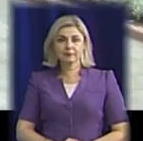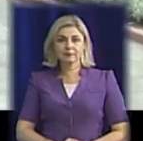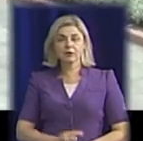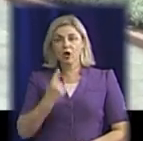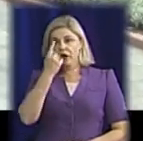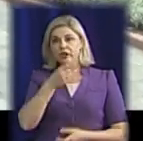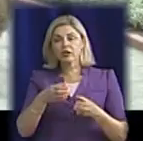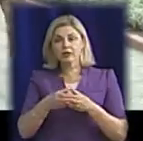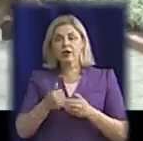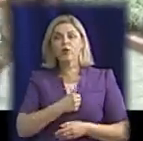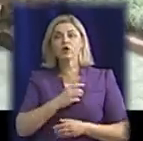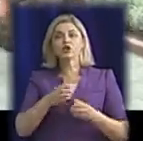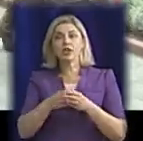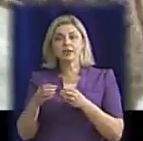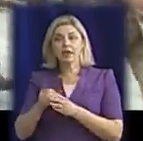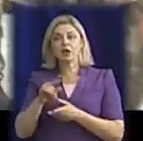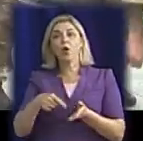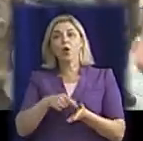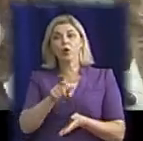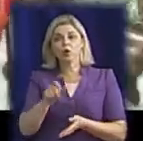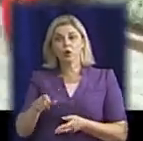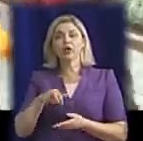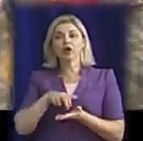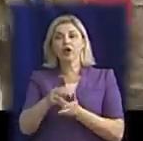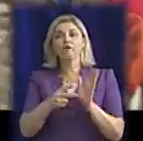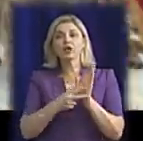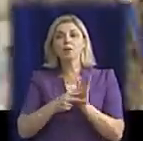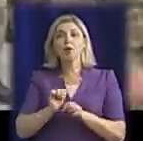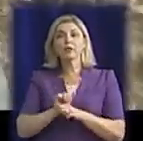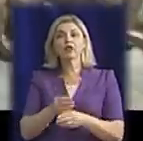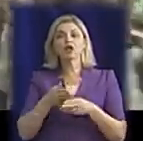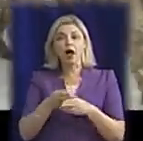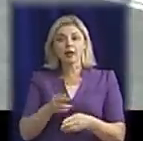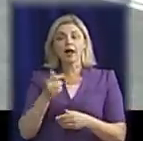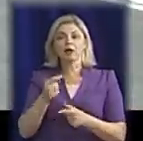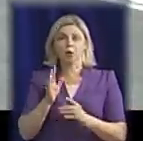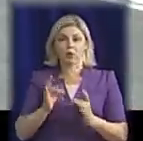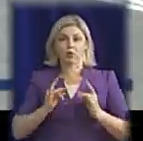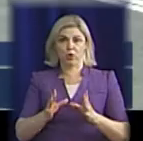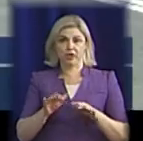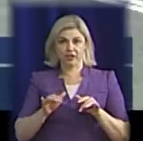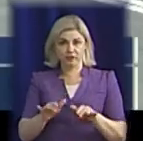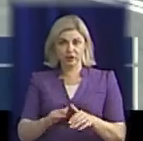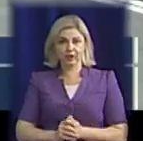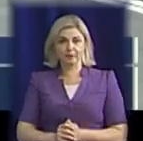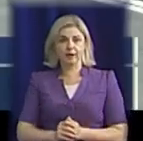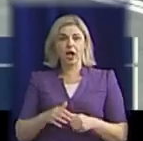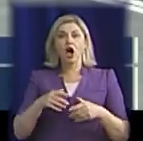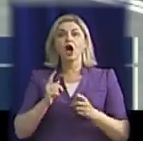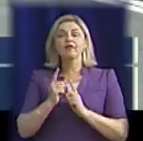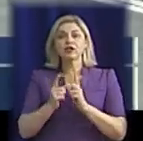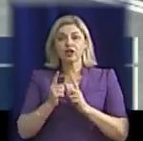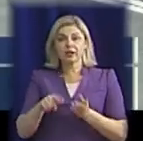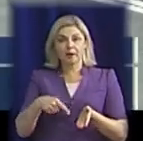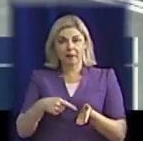Особовий склад військових частин та городяни прямують до 8-го причалу, де відбудуться урочистості. Рух містом сьогодні частково перекритий,